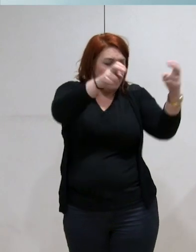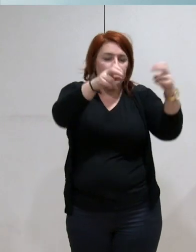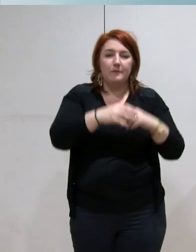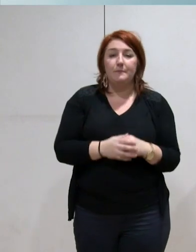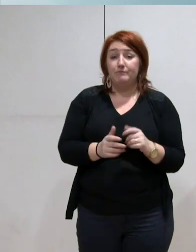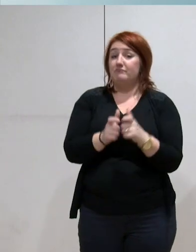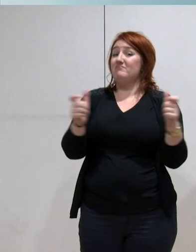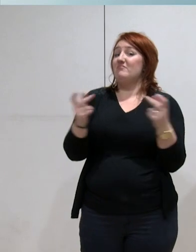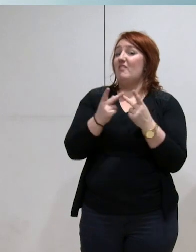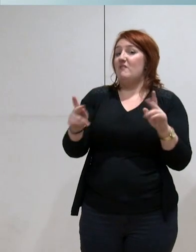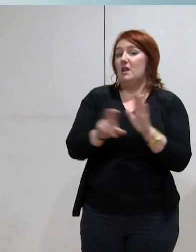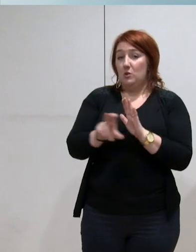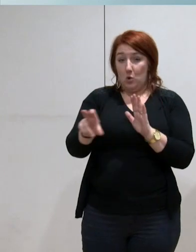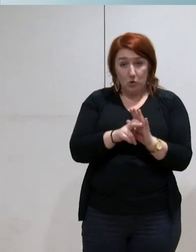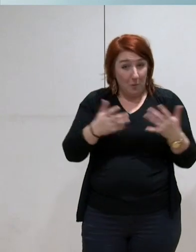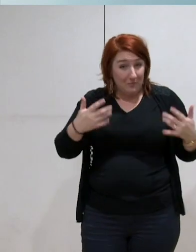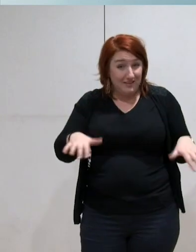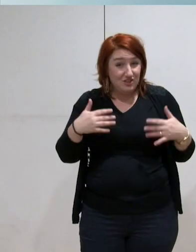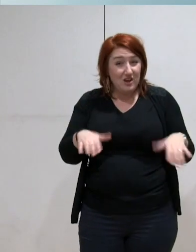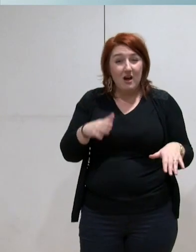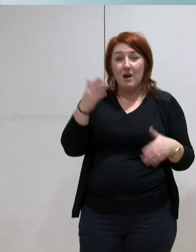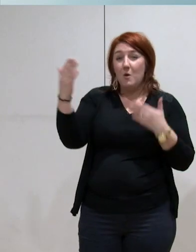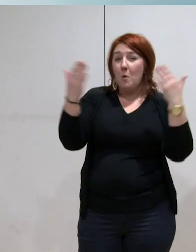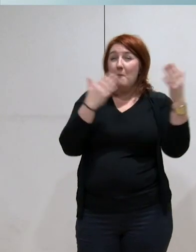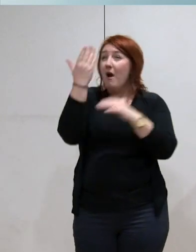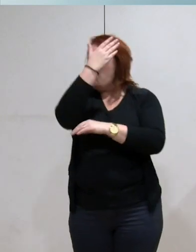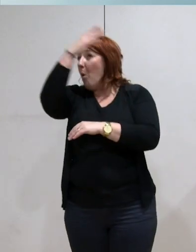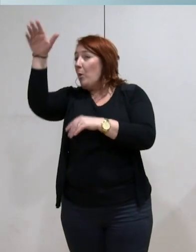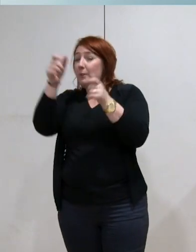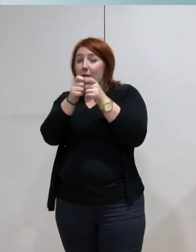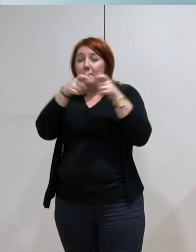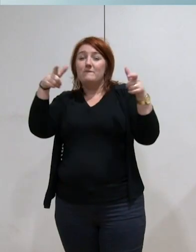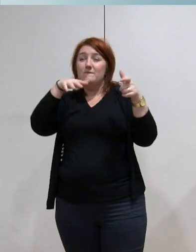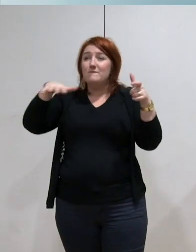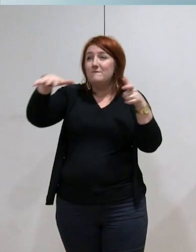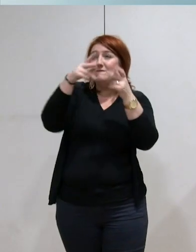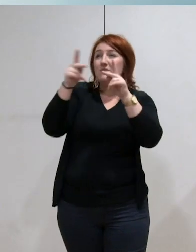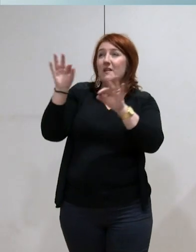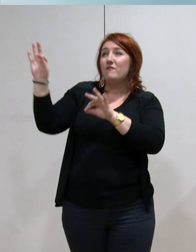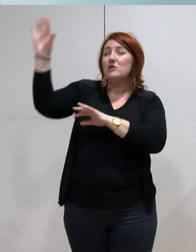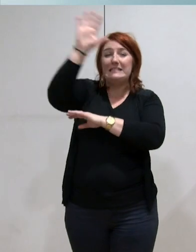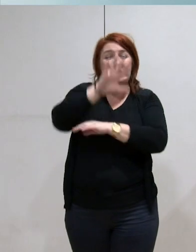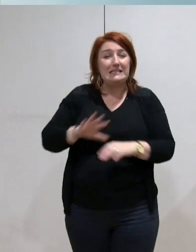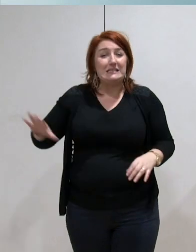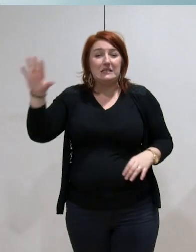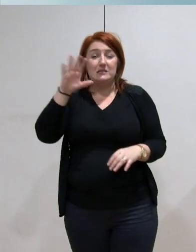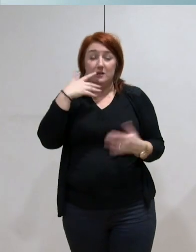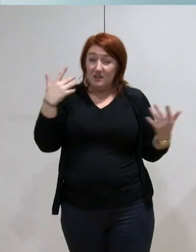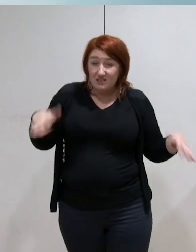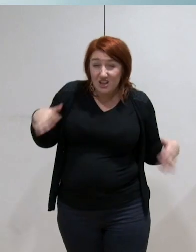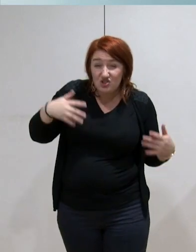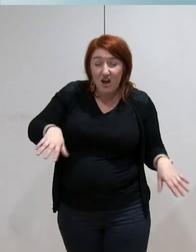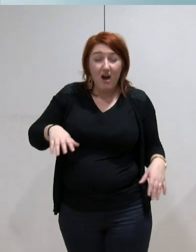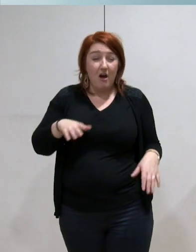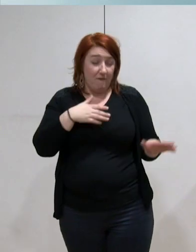déjà de toutes les métropoles françaises celle qui bat tous les records de dépenses